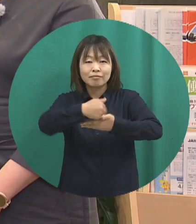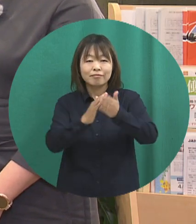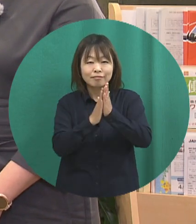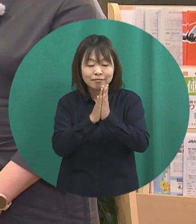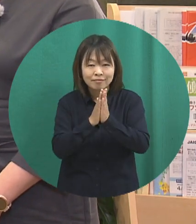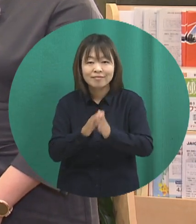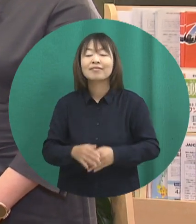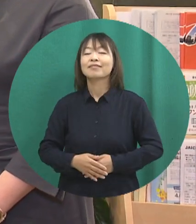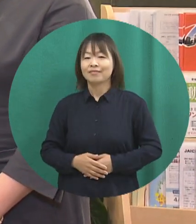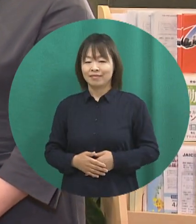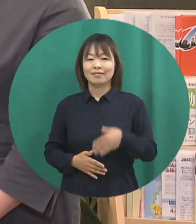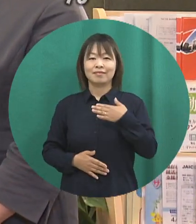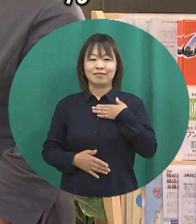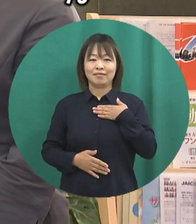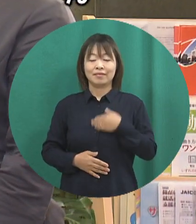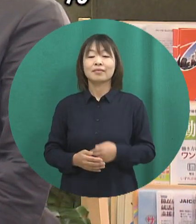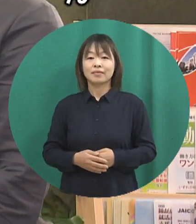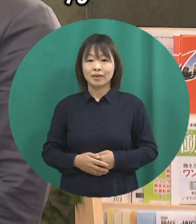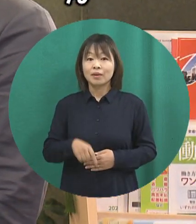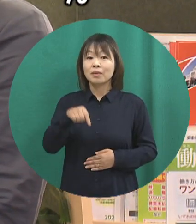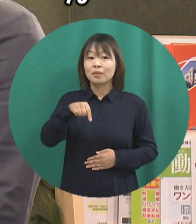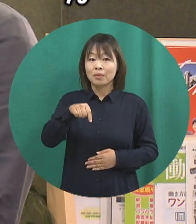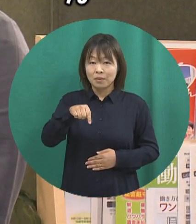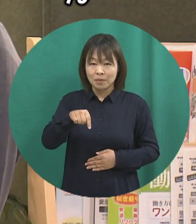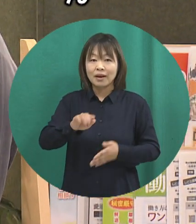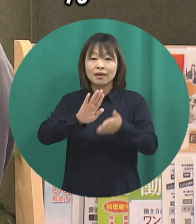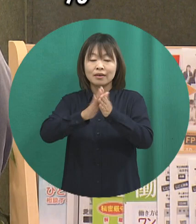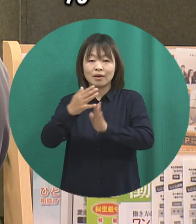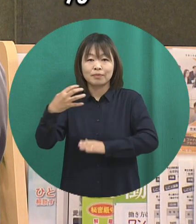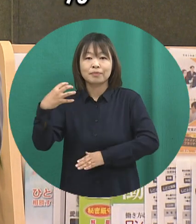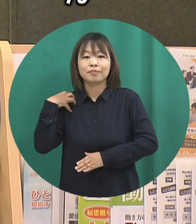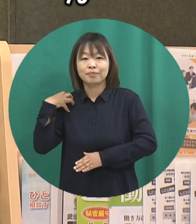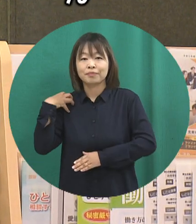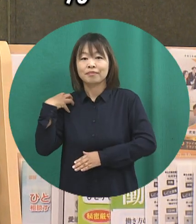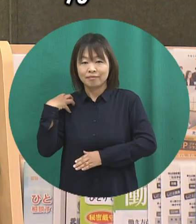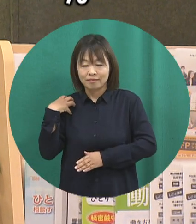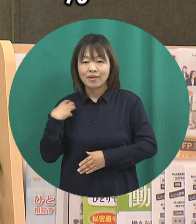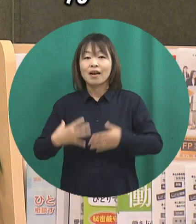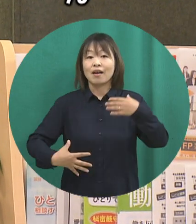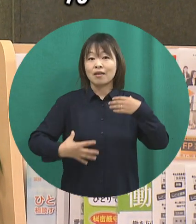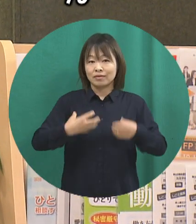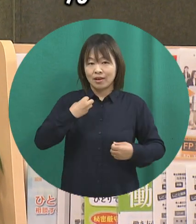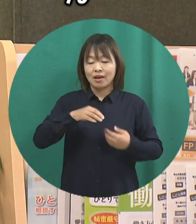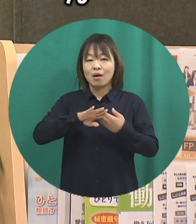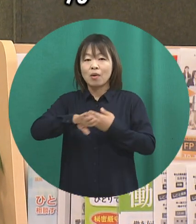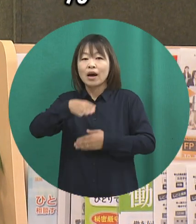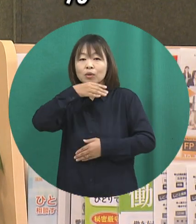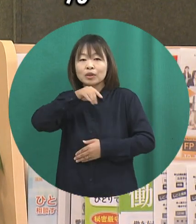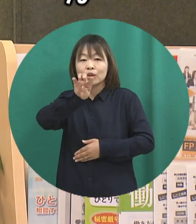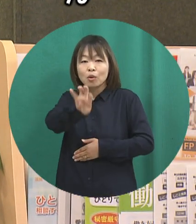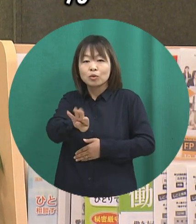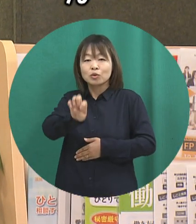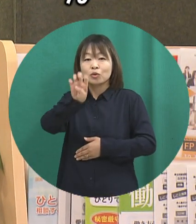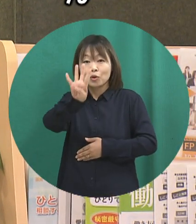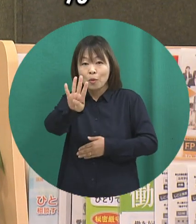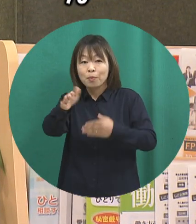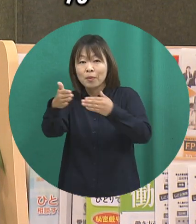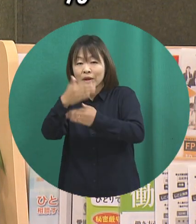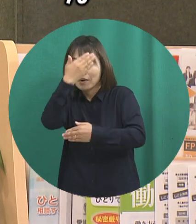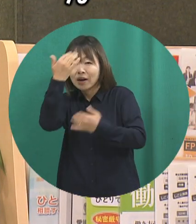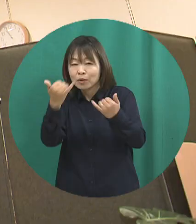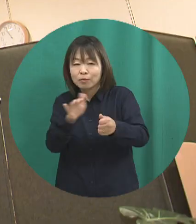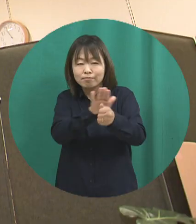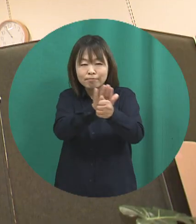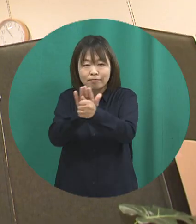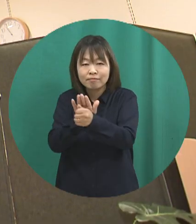てください。 はい、このジョブカフェアイワークは県が設置していて、学生の方を中心に44歳までの方を支援し